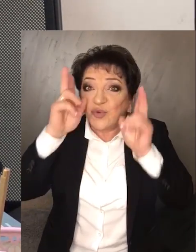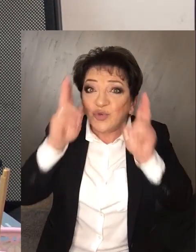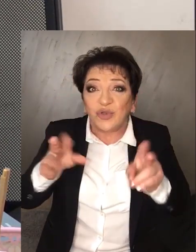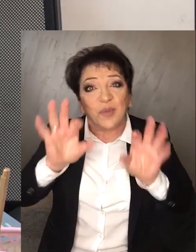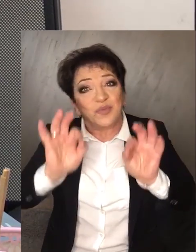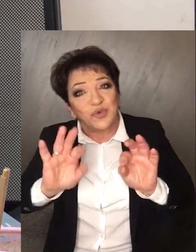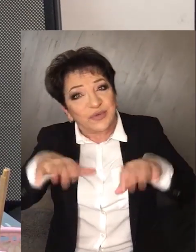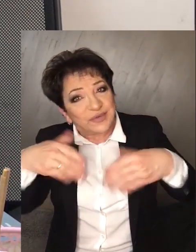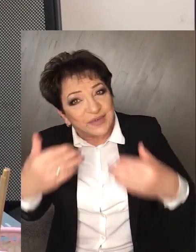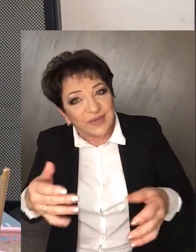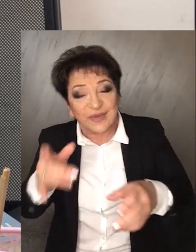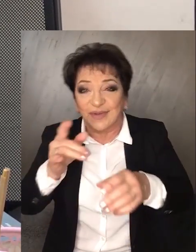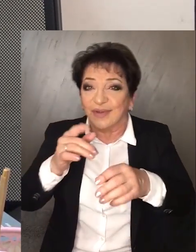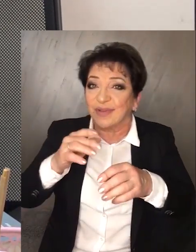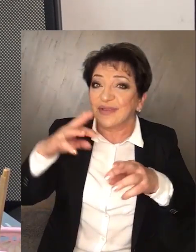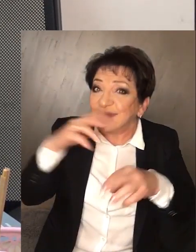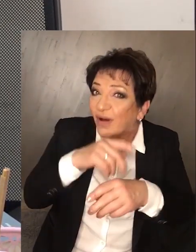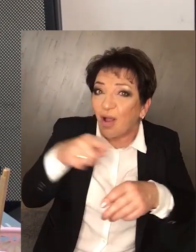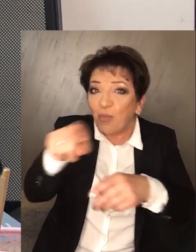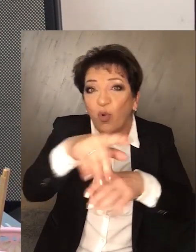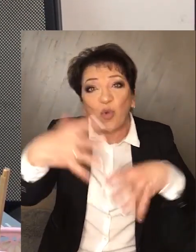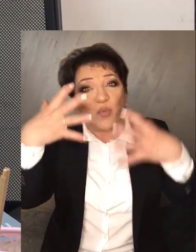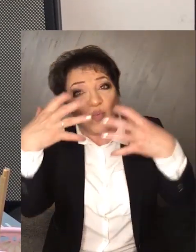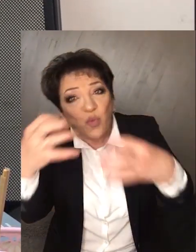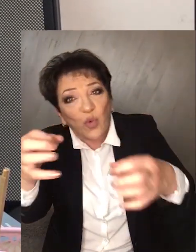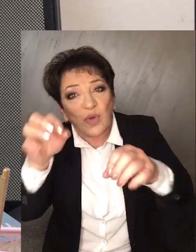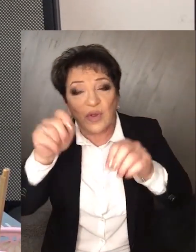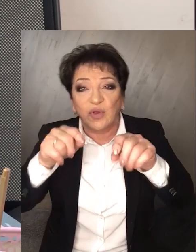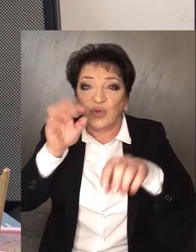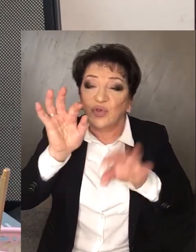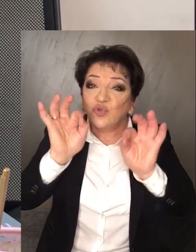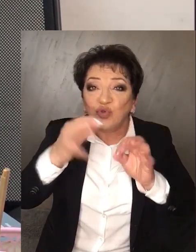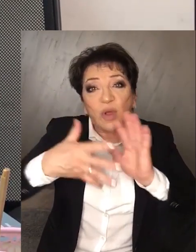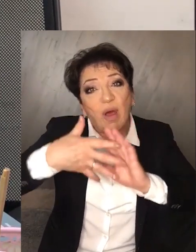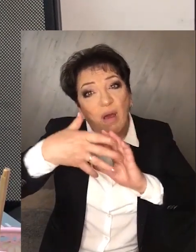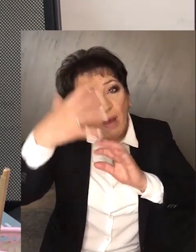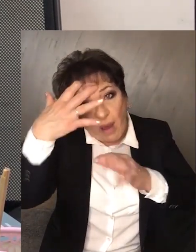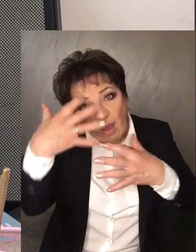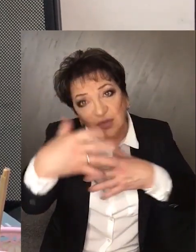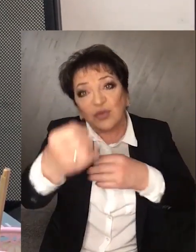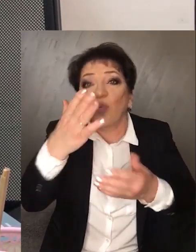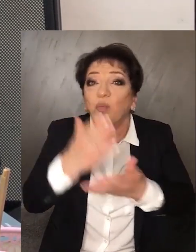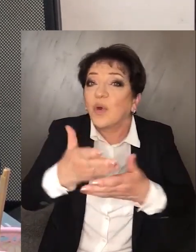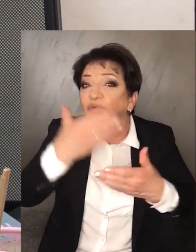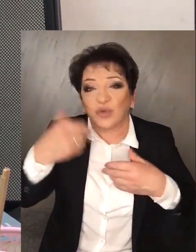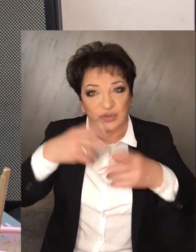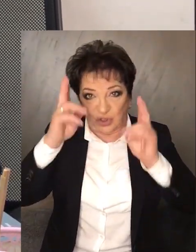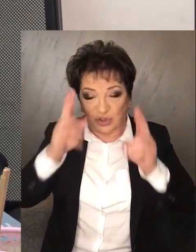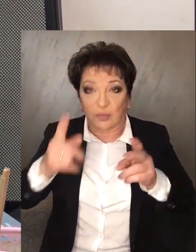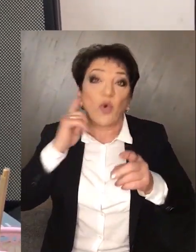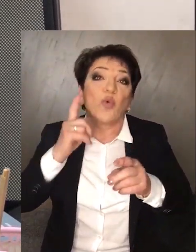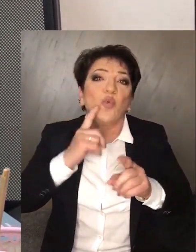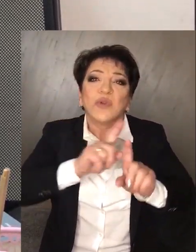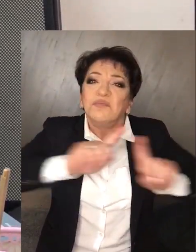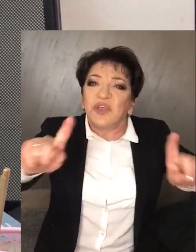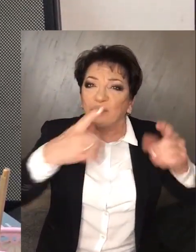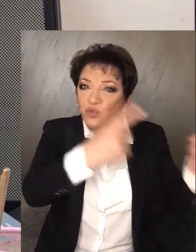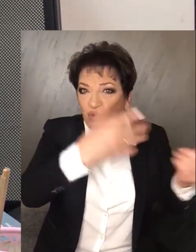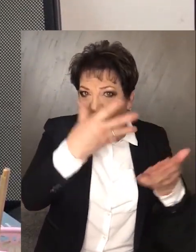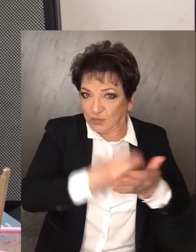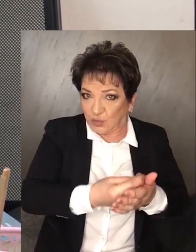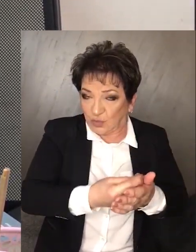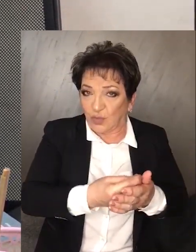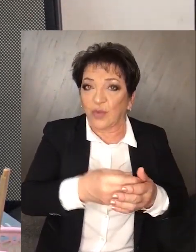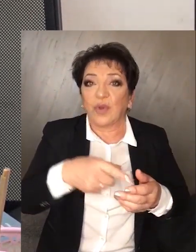կա։ Ես չգիտեմ, ինձ հասկանում եք թե չէ, ես չգիտեմ ճիշտ եմ խոսում թե չէ, բայց այդ մեր վազքի ու ձեր վազքի